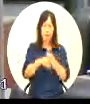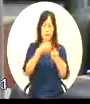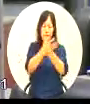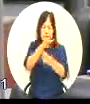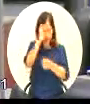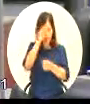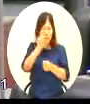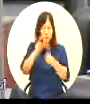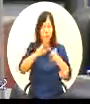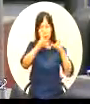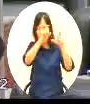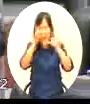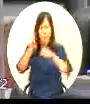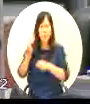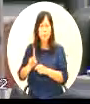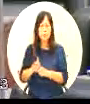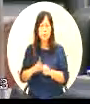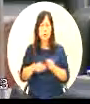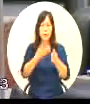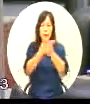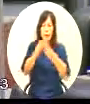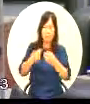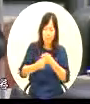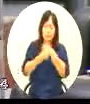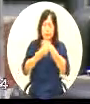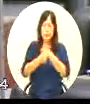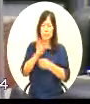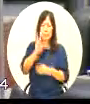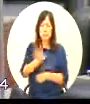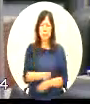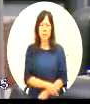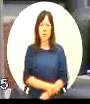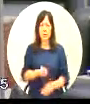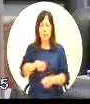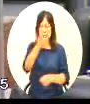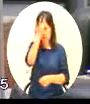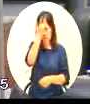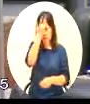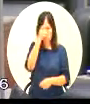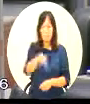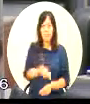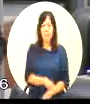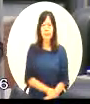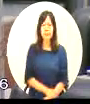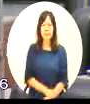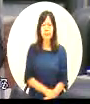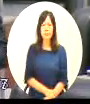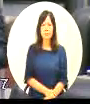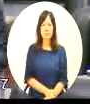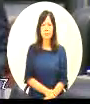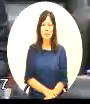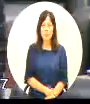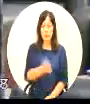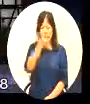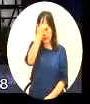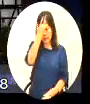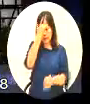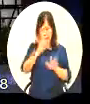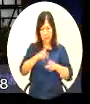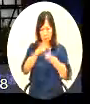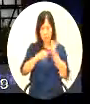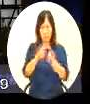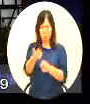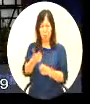的一些照片，就让刺激一下大家。这个是德国他们今年很厉